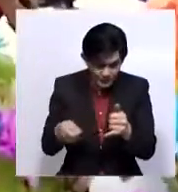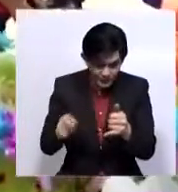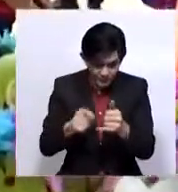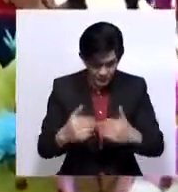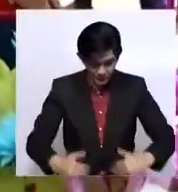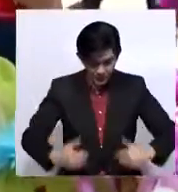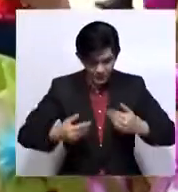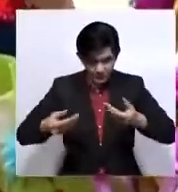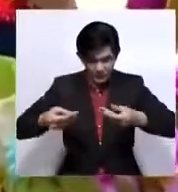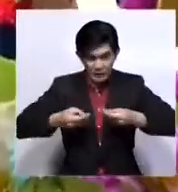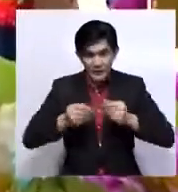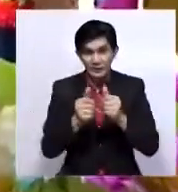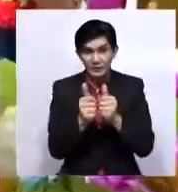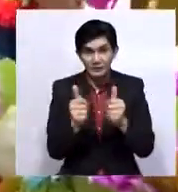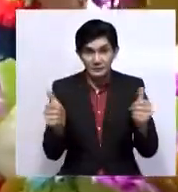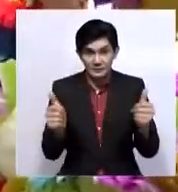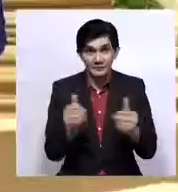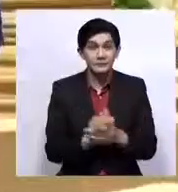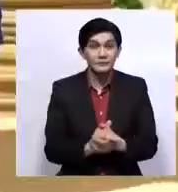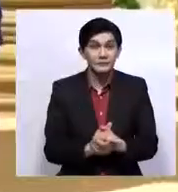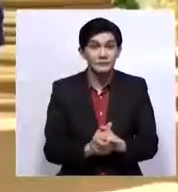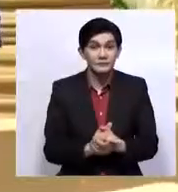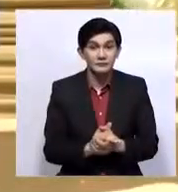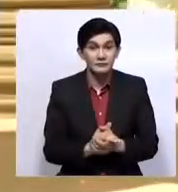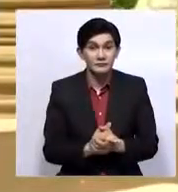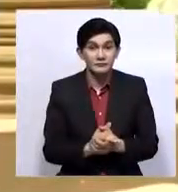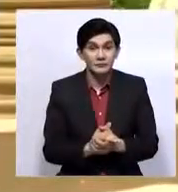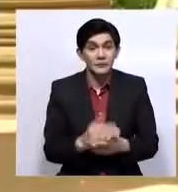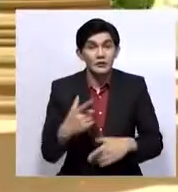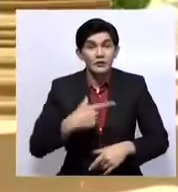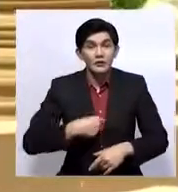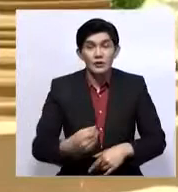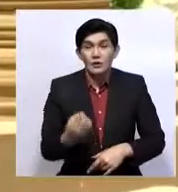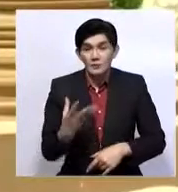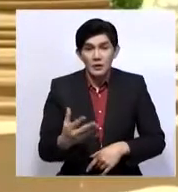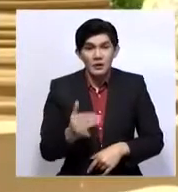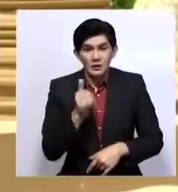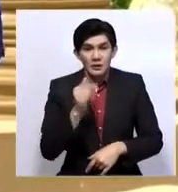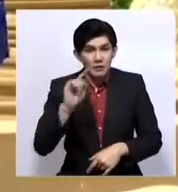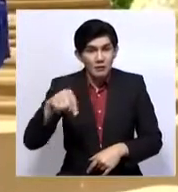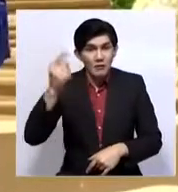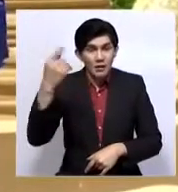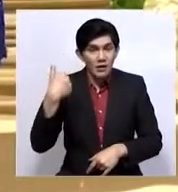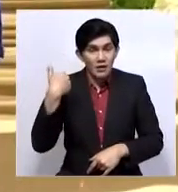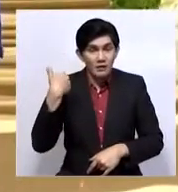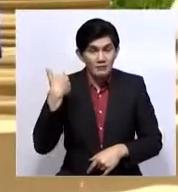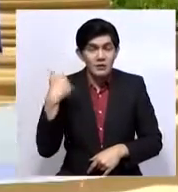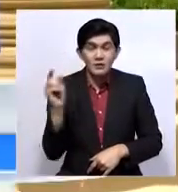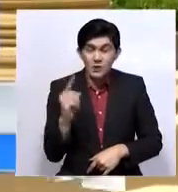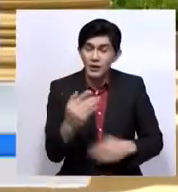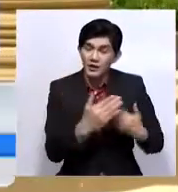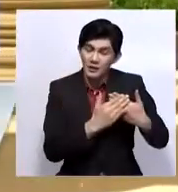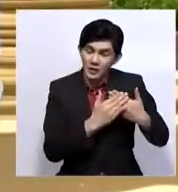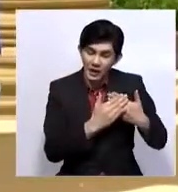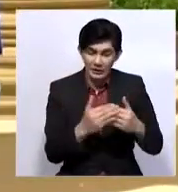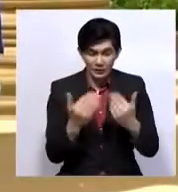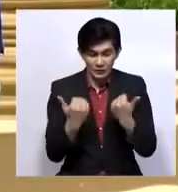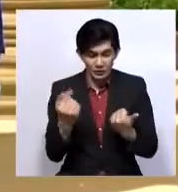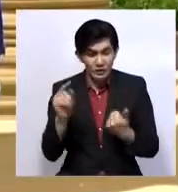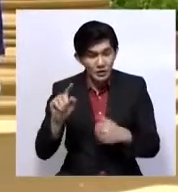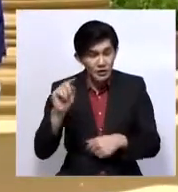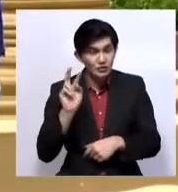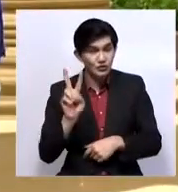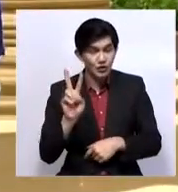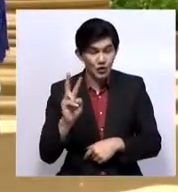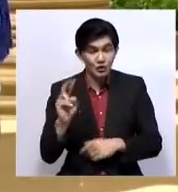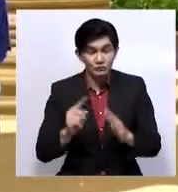ริมงคลอีกด้วยค่ะ ในงานนี้ชื่นชอบมากค่ะเพราะมาครั้งแรกก็คือการอุ่นไอรักเลยและนี่ก็เป็นครั้งที่ส